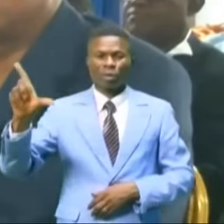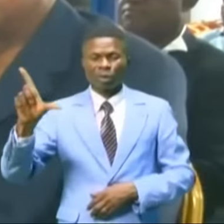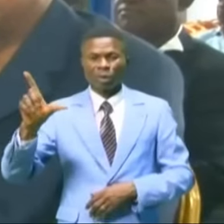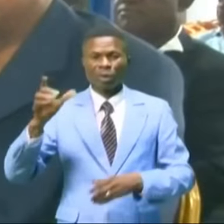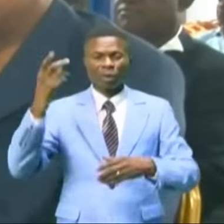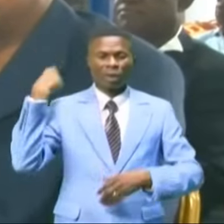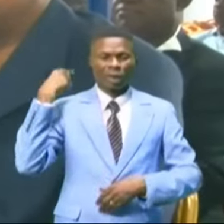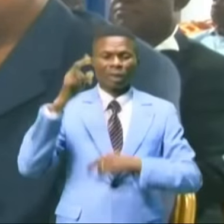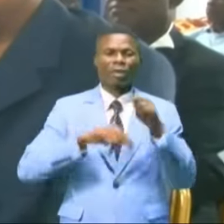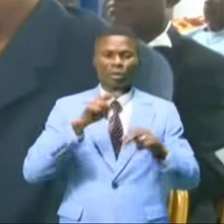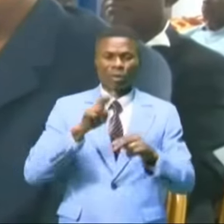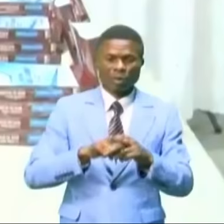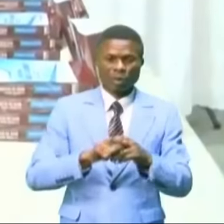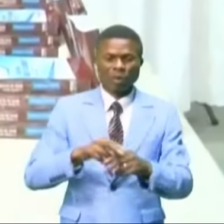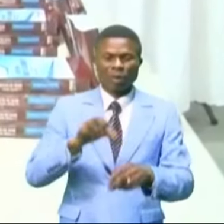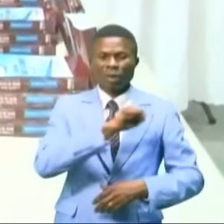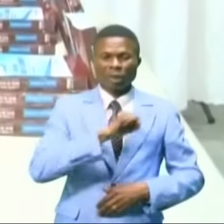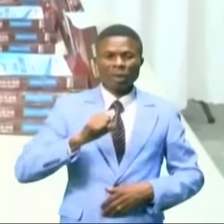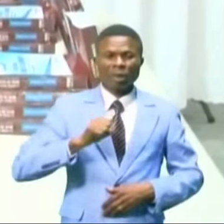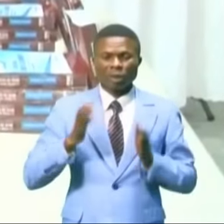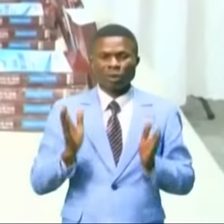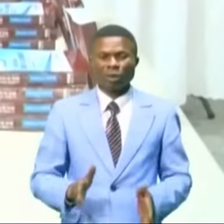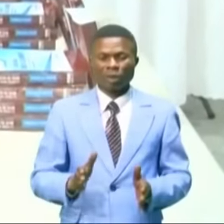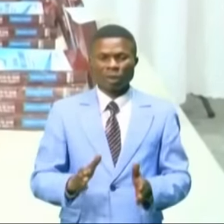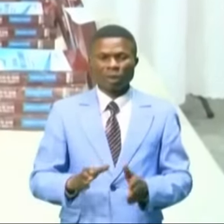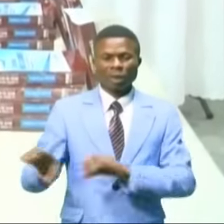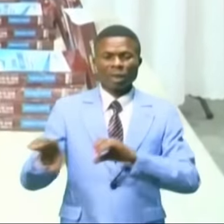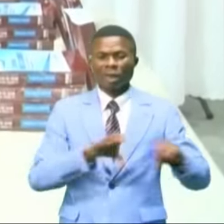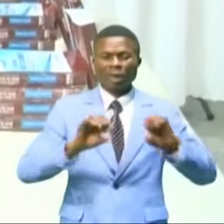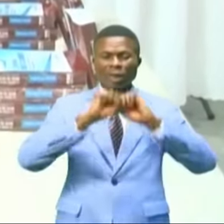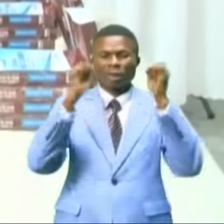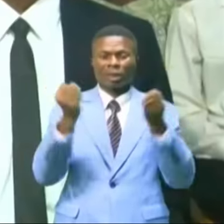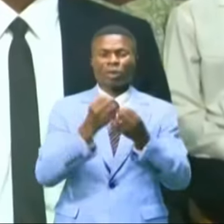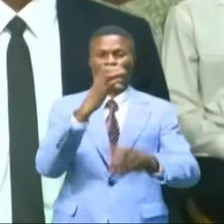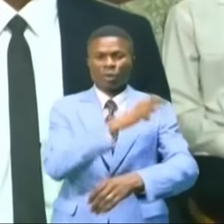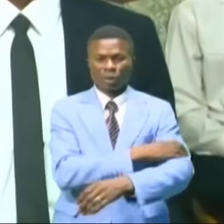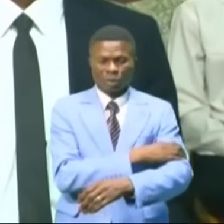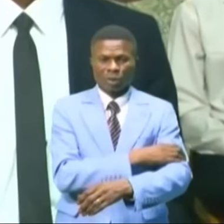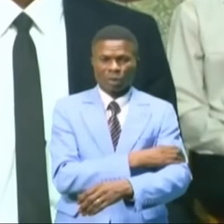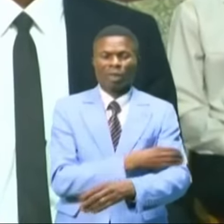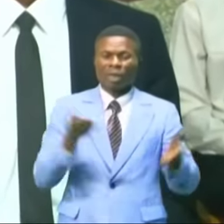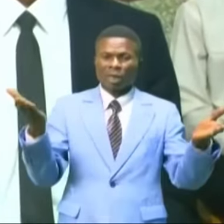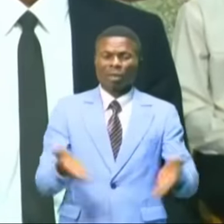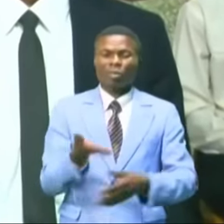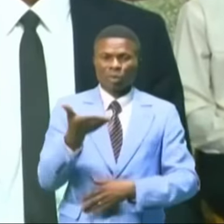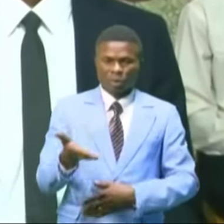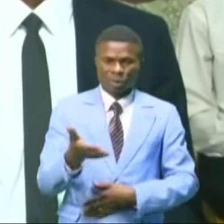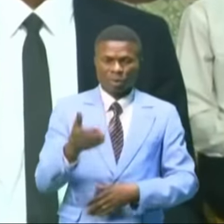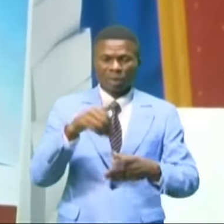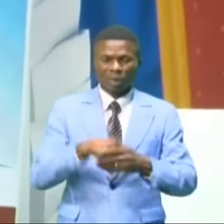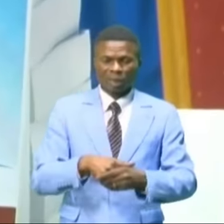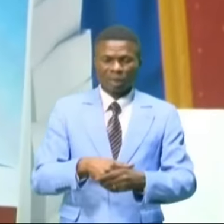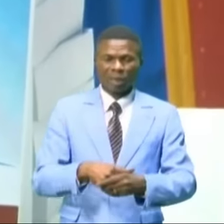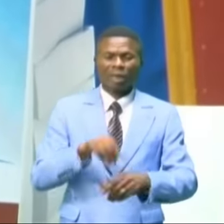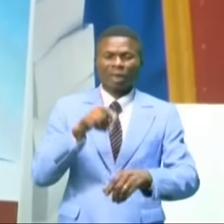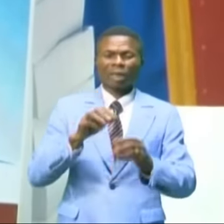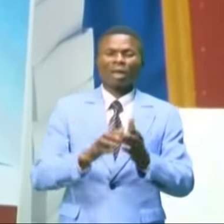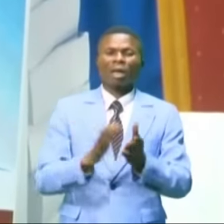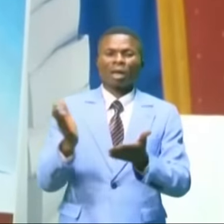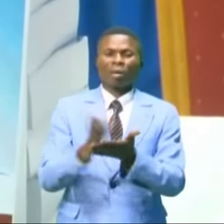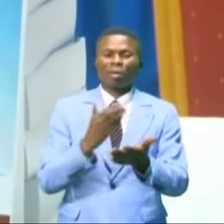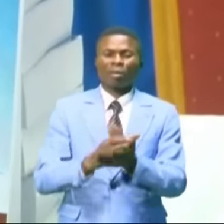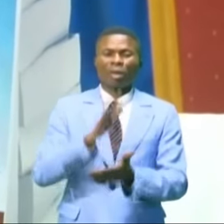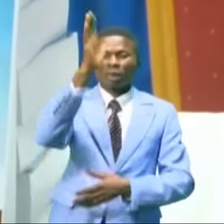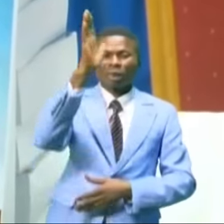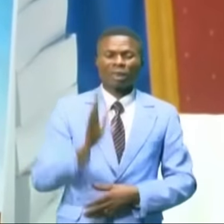députés nationaux, les sénateurs et les acteurs de la société civile, pour ne citer que ceux-ci. Dans ce tome 1 de 540